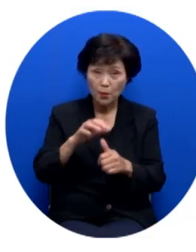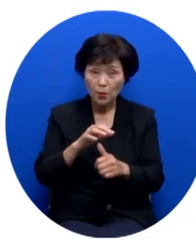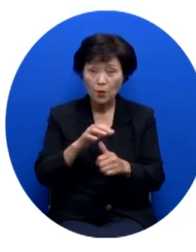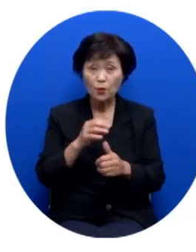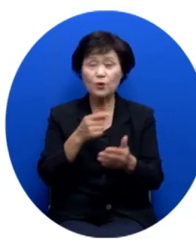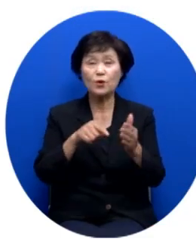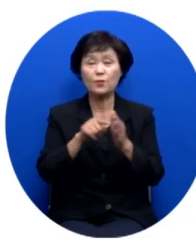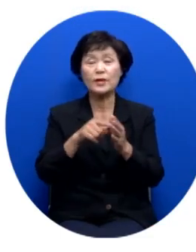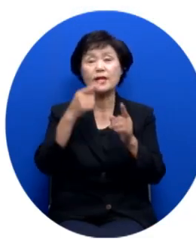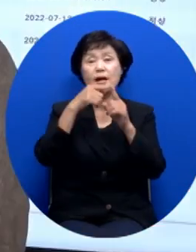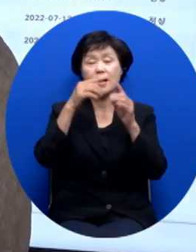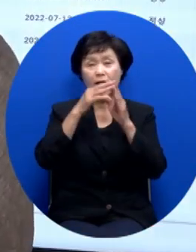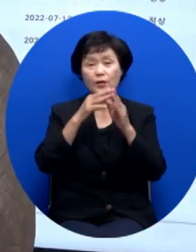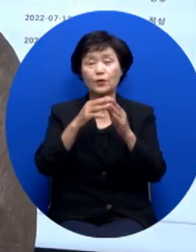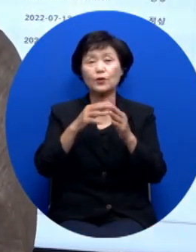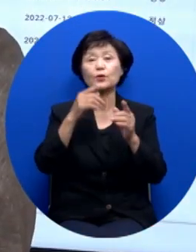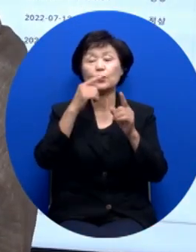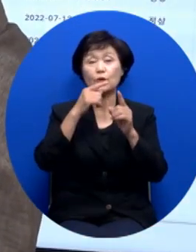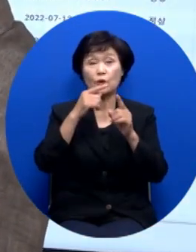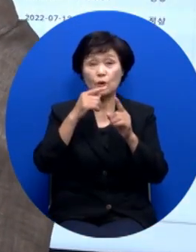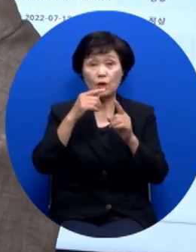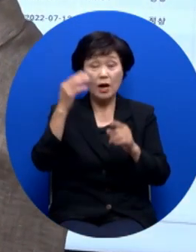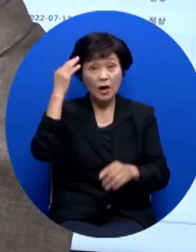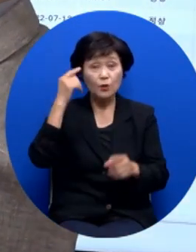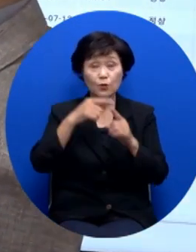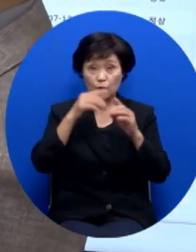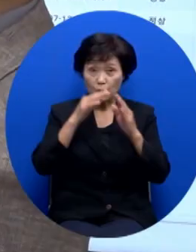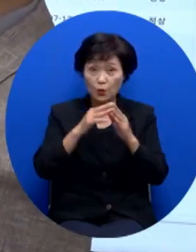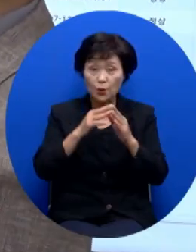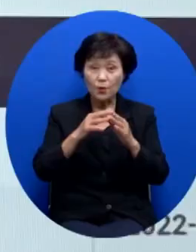있는 한국교회. 앞으로 범교회 차원의